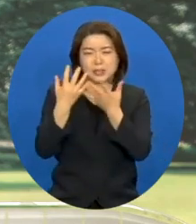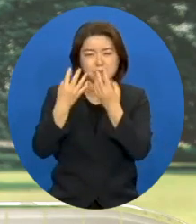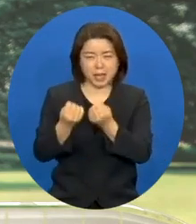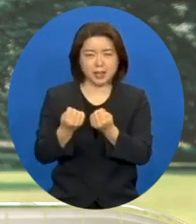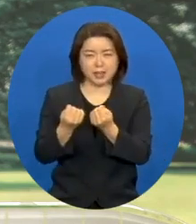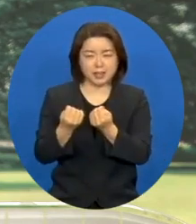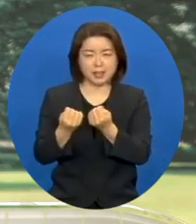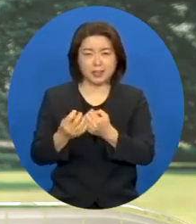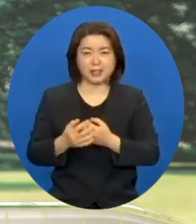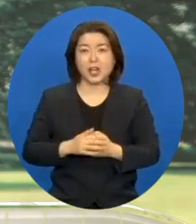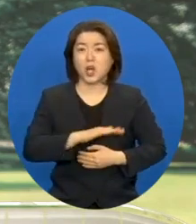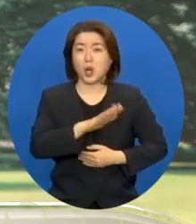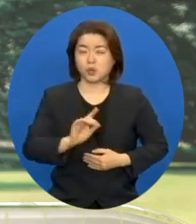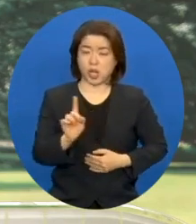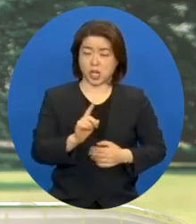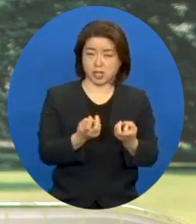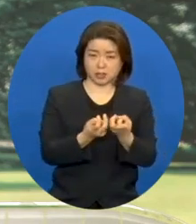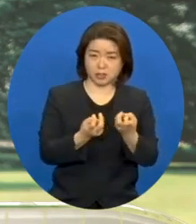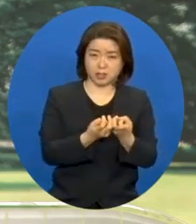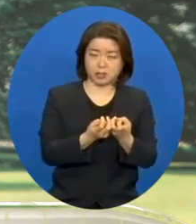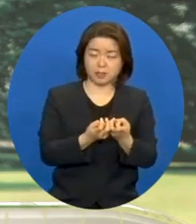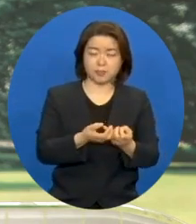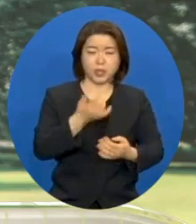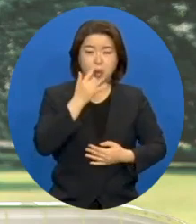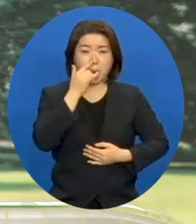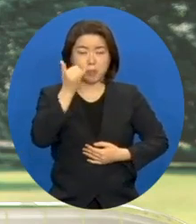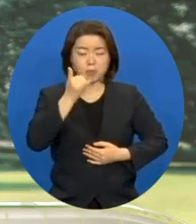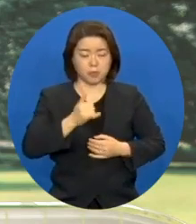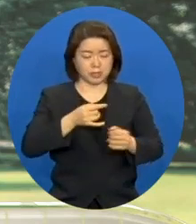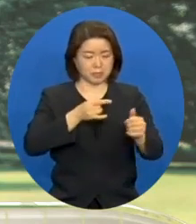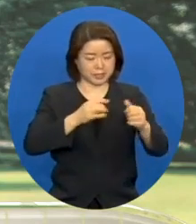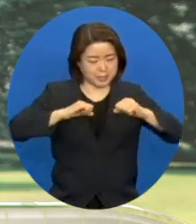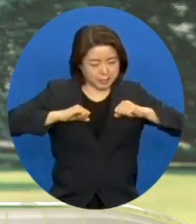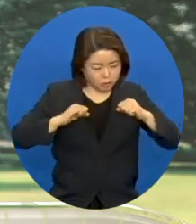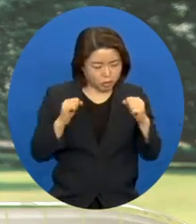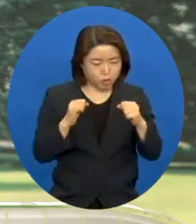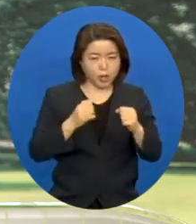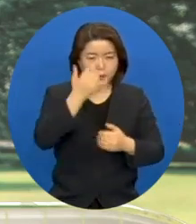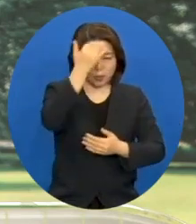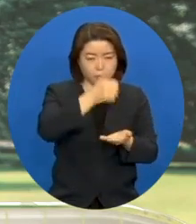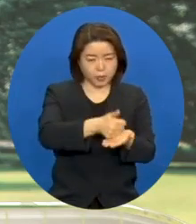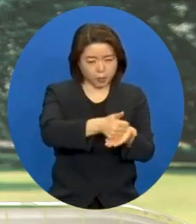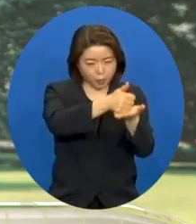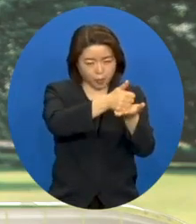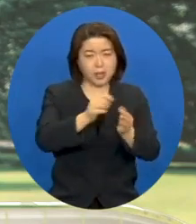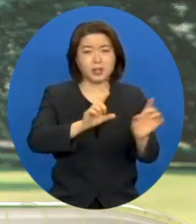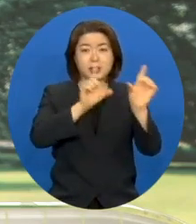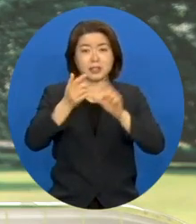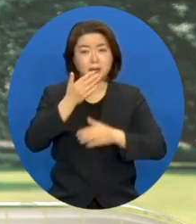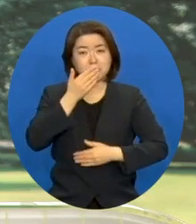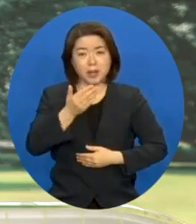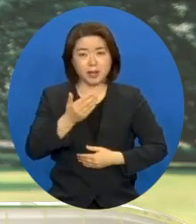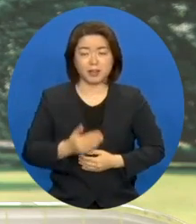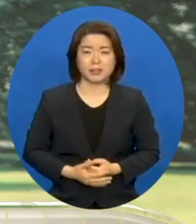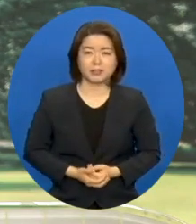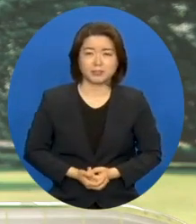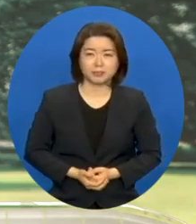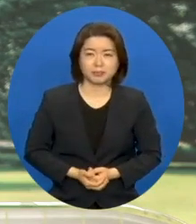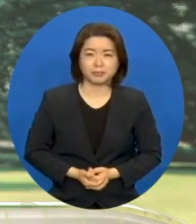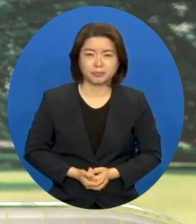사람인데 우리가 어떻게 부모님을 순종하고 공경하며 살 수 있을까요?